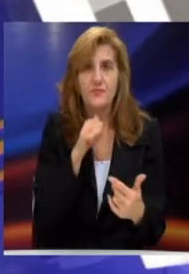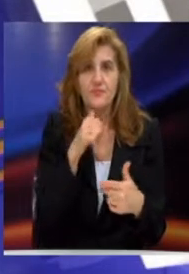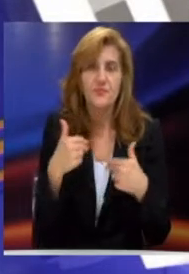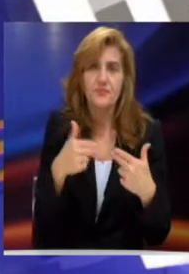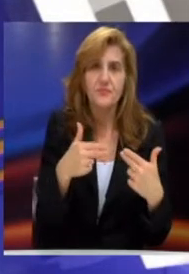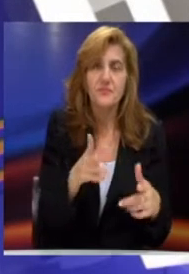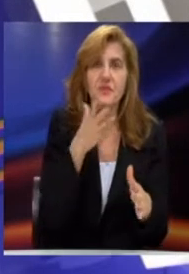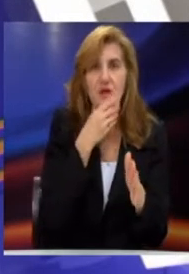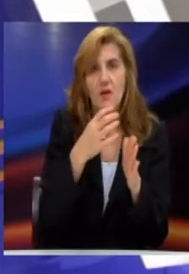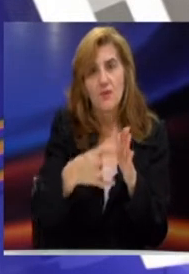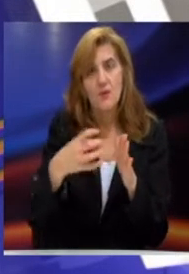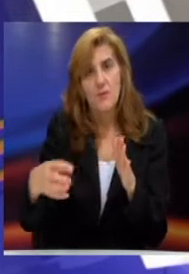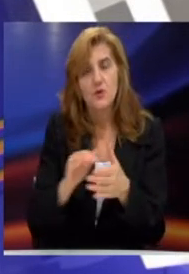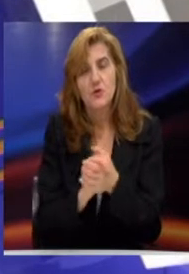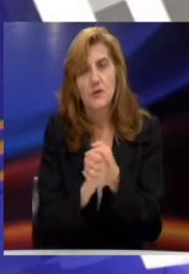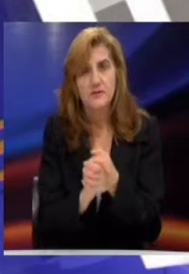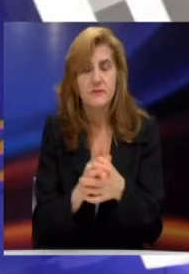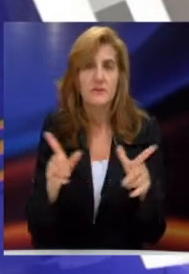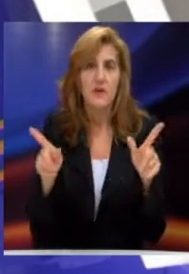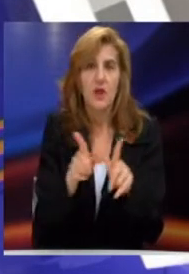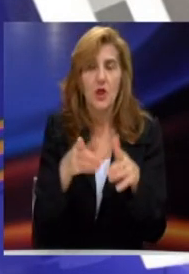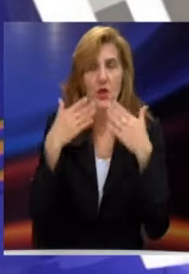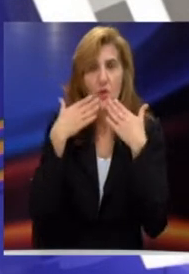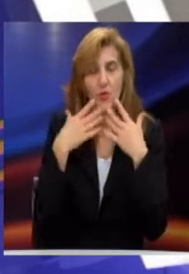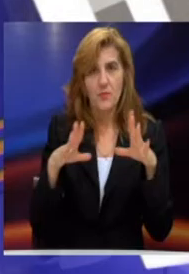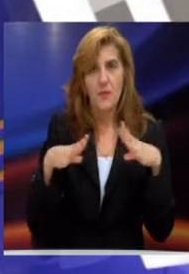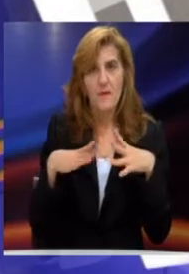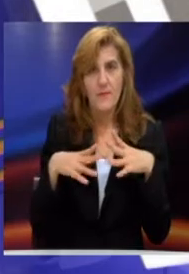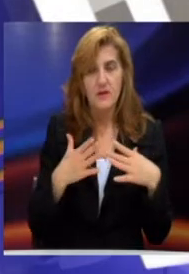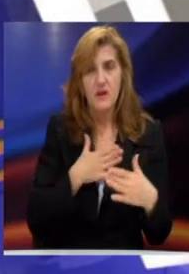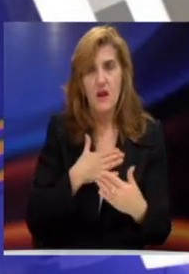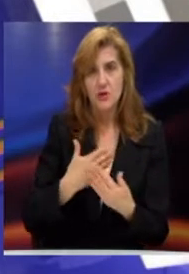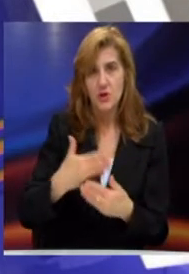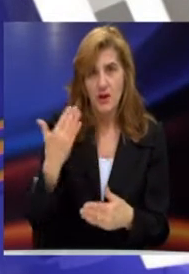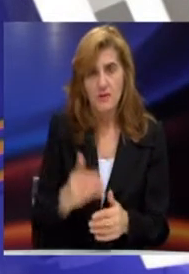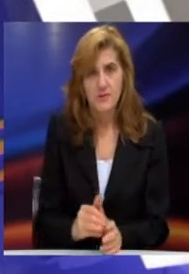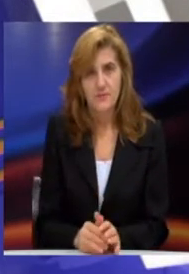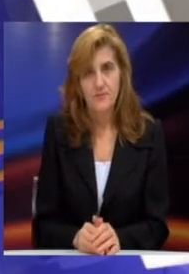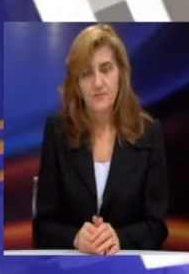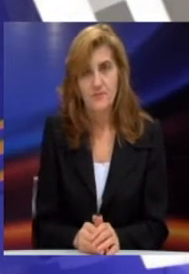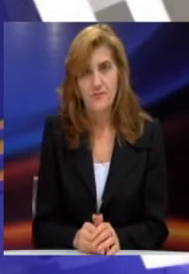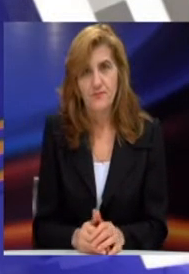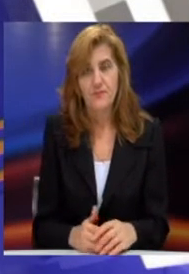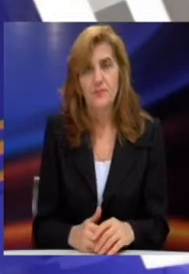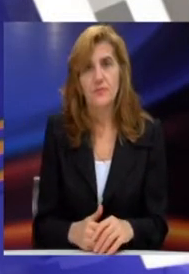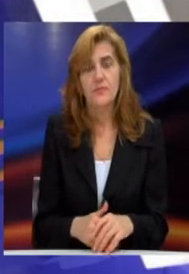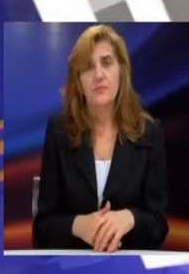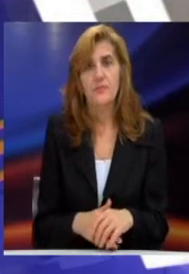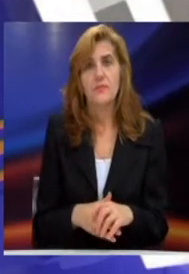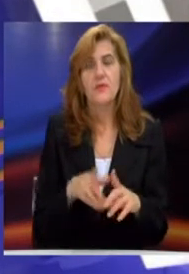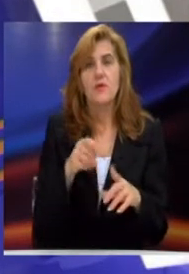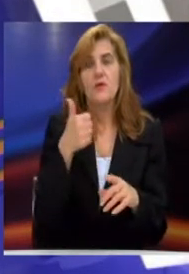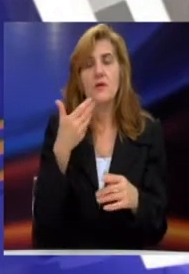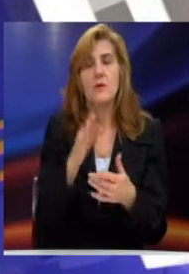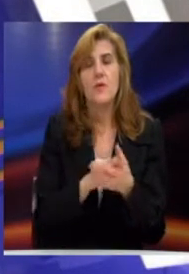Koprivničko-križevačke županije kao lep početak saradnje i lep početak uskršnjih praznika za naš grad. Nije s jedne strane početak jedne